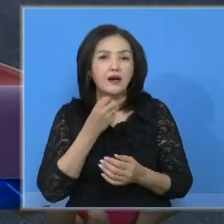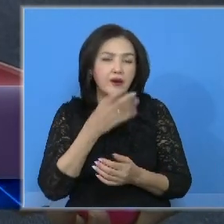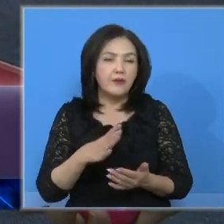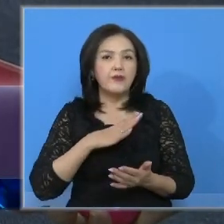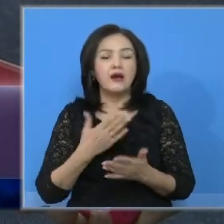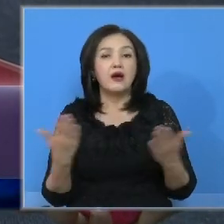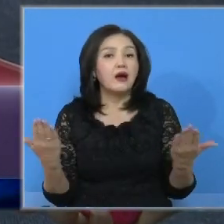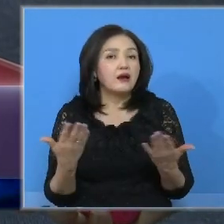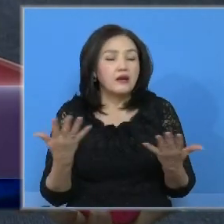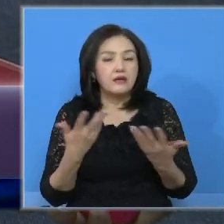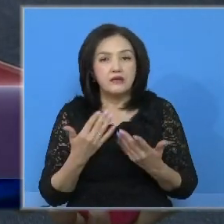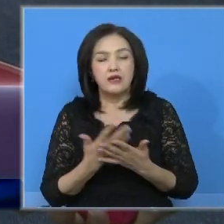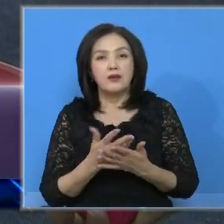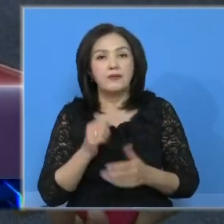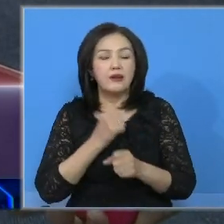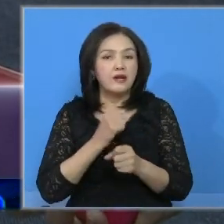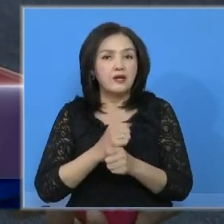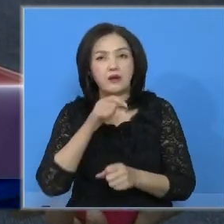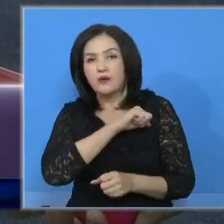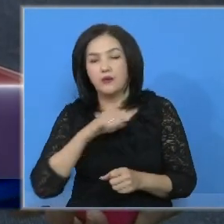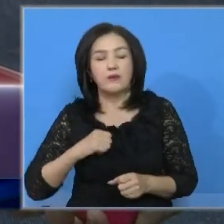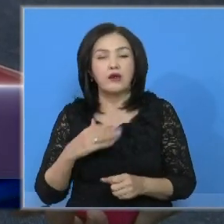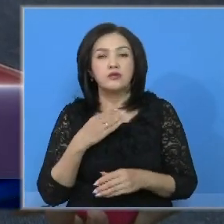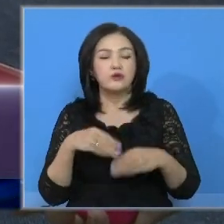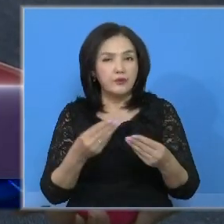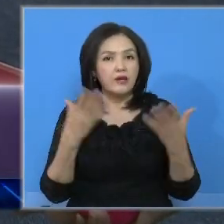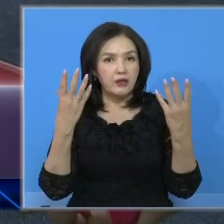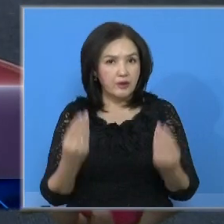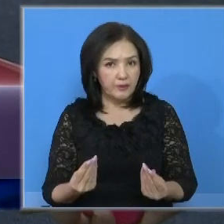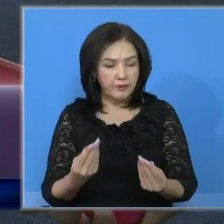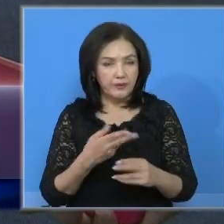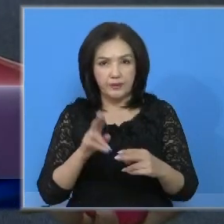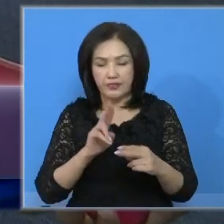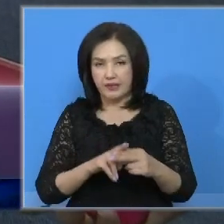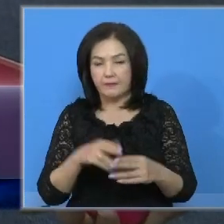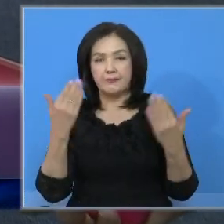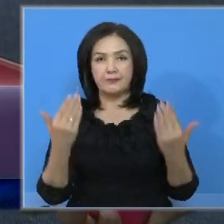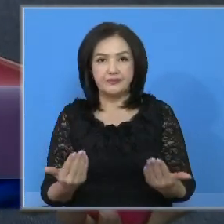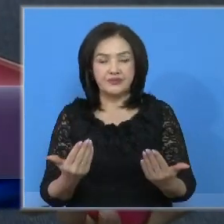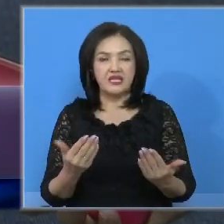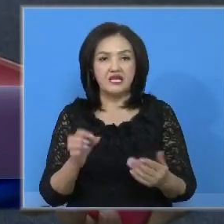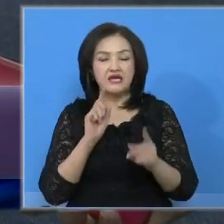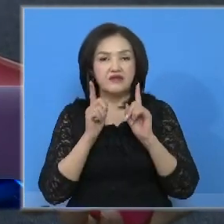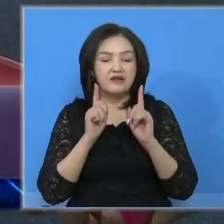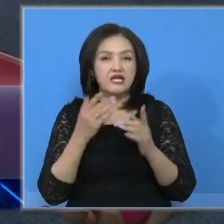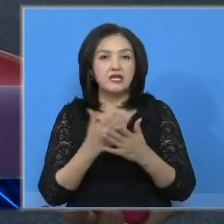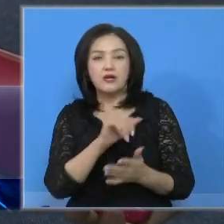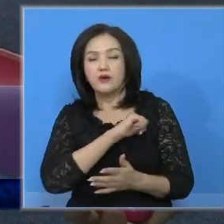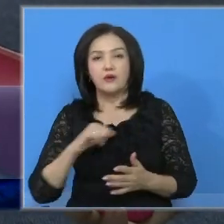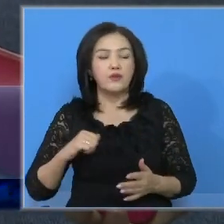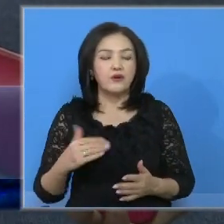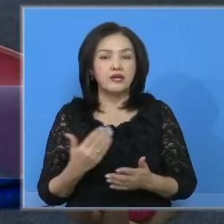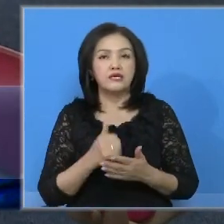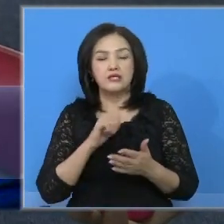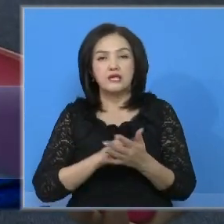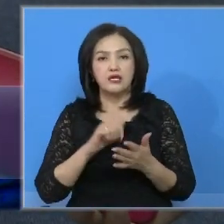жақсартуда қандай іс-әрекет жасадым деп өзіне сауал беретін күн. Сондықтан да бүгінгі конференциядағы өзекті